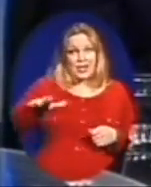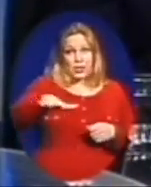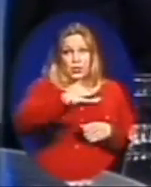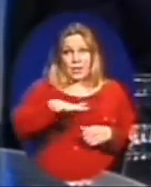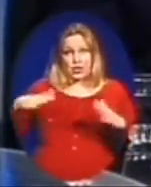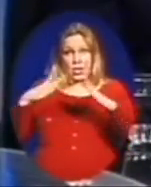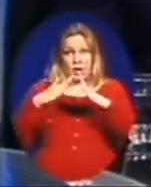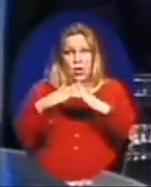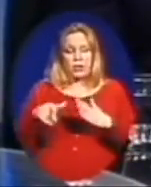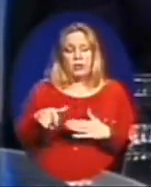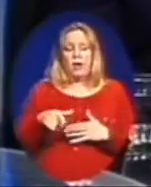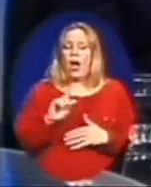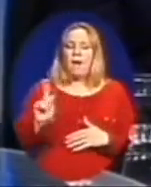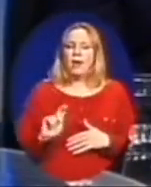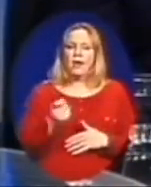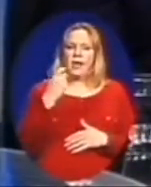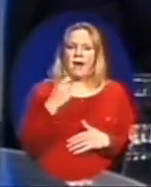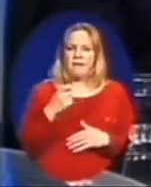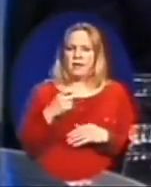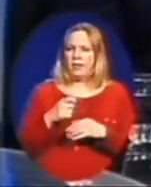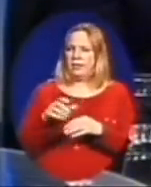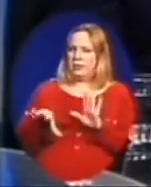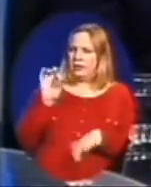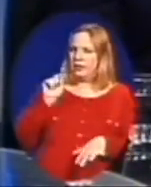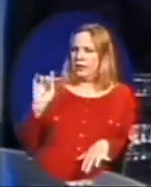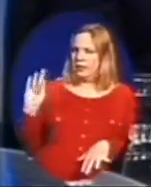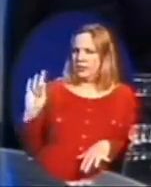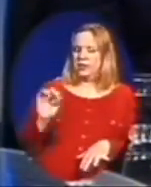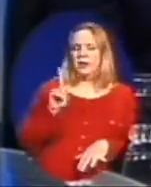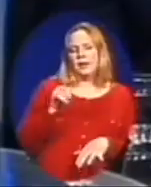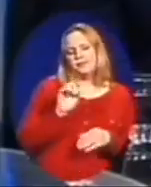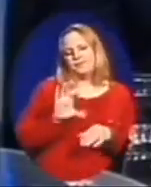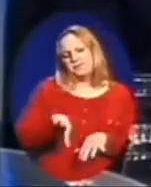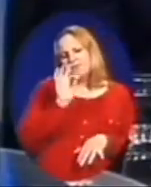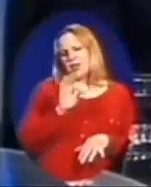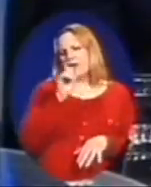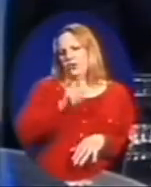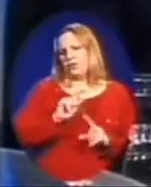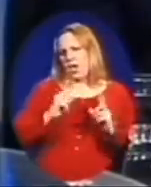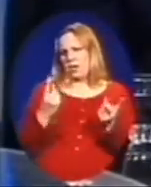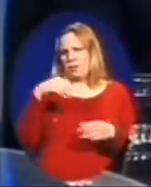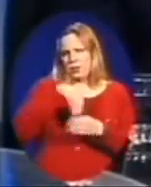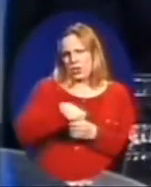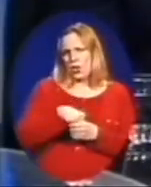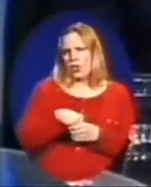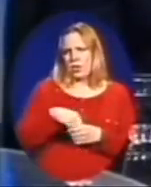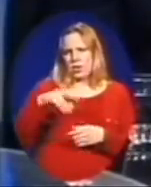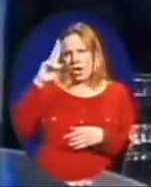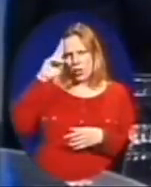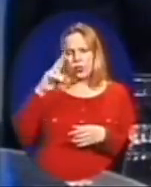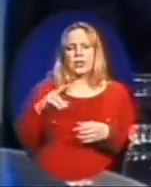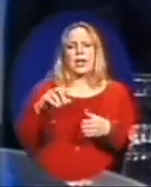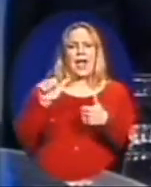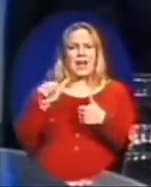כמו שמציין ירון, הם לאו דווקא מתפקדים שלך, הם של דמויות אחרות בתוך הליכוד. הזכרתי את אלקין, את